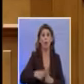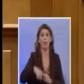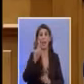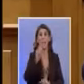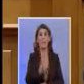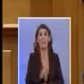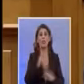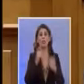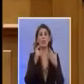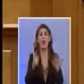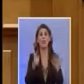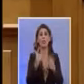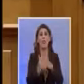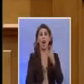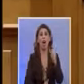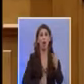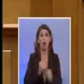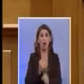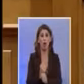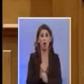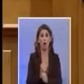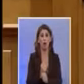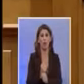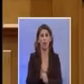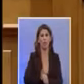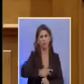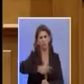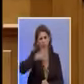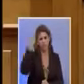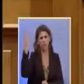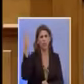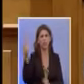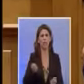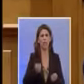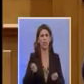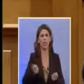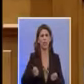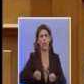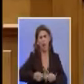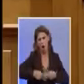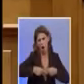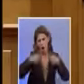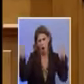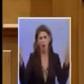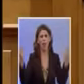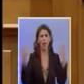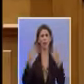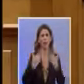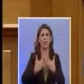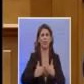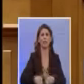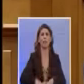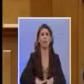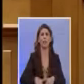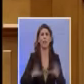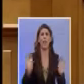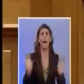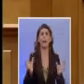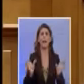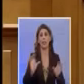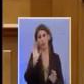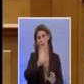27 ολόκληρα χρόνια ασυδοσίας και ασύδοτης λειτουργίας του ραδιοτηλεοπτικού